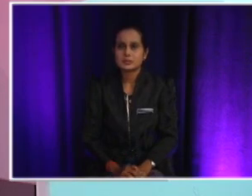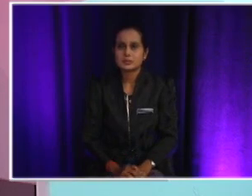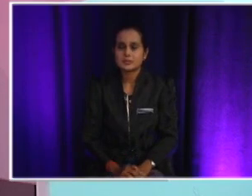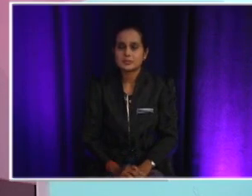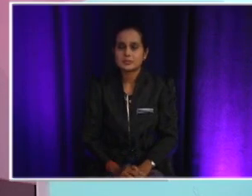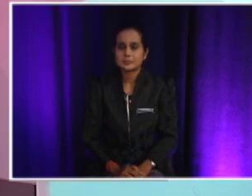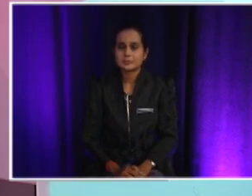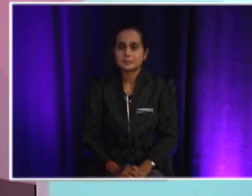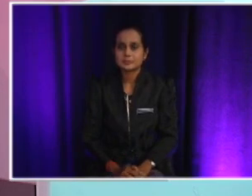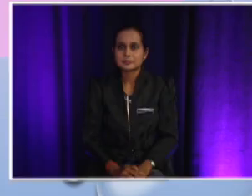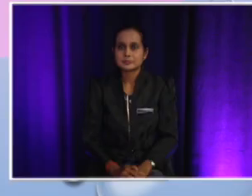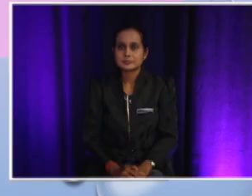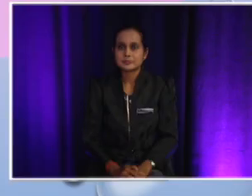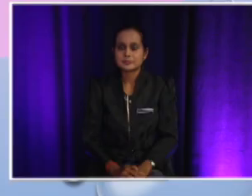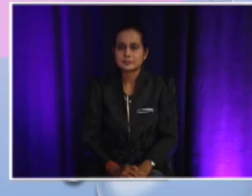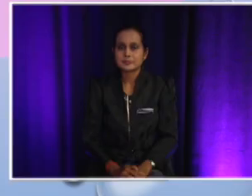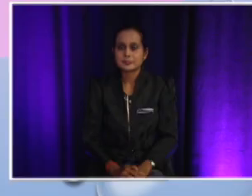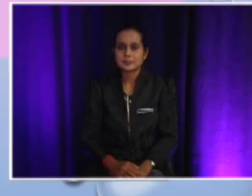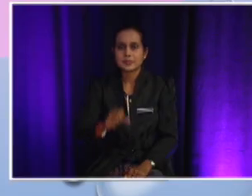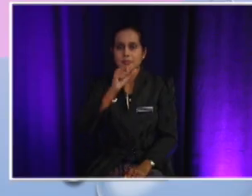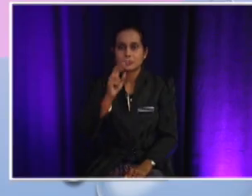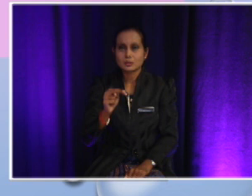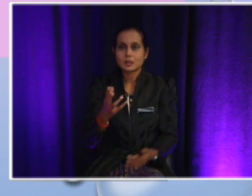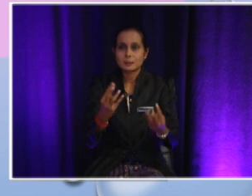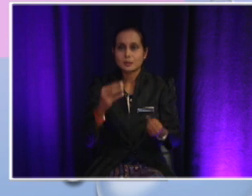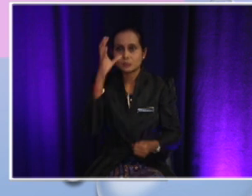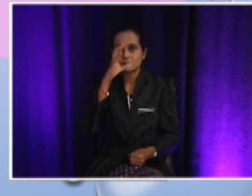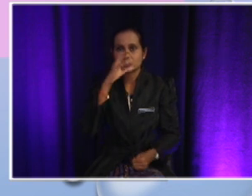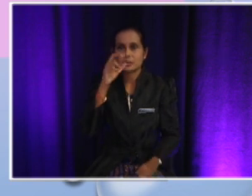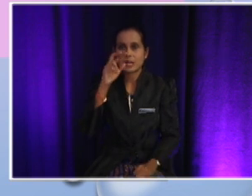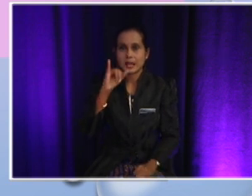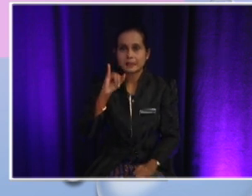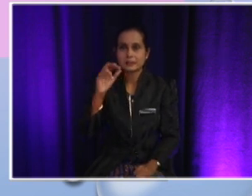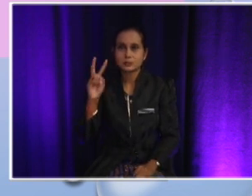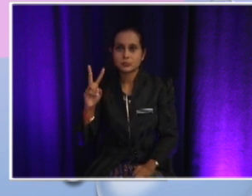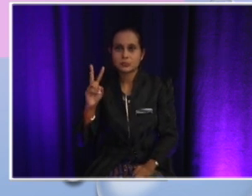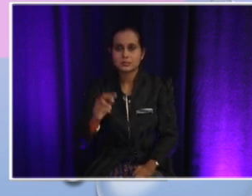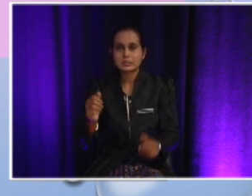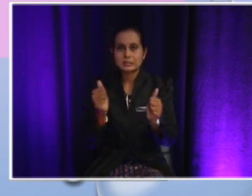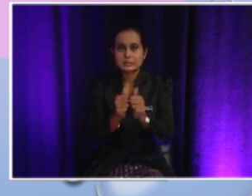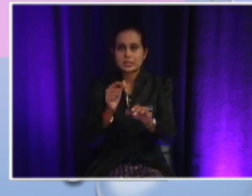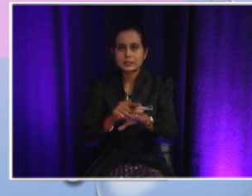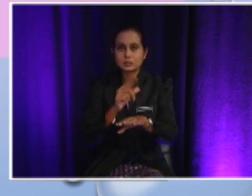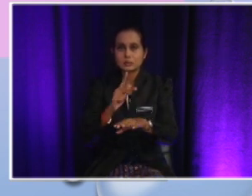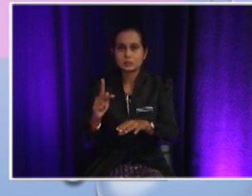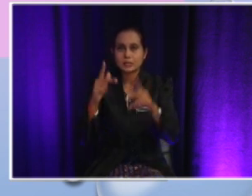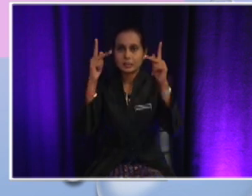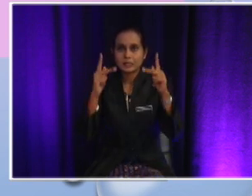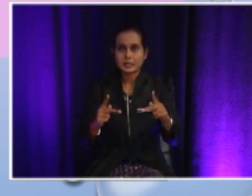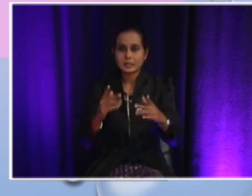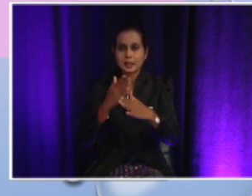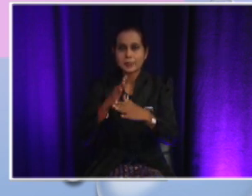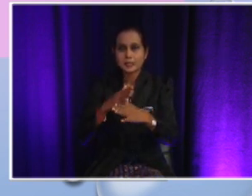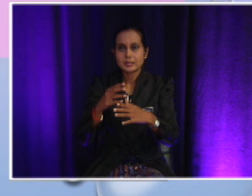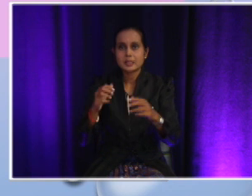dia kan? So, tadi soalan nak cari arus I2. Dengan menggunakan kaedah pembahagi arus.